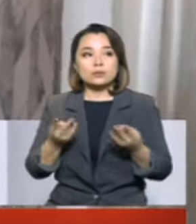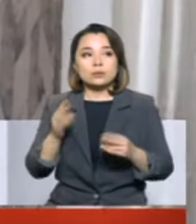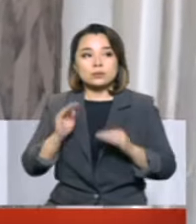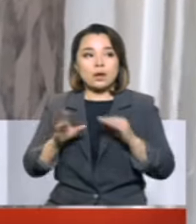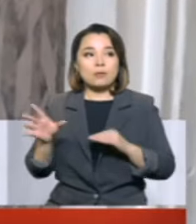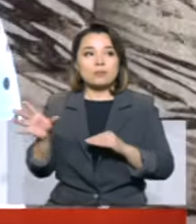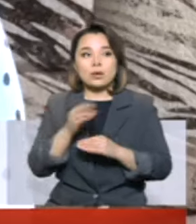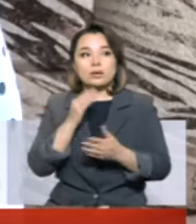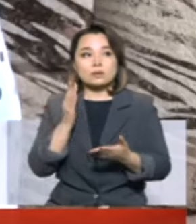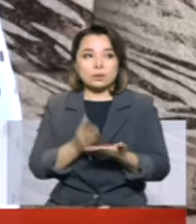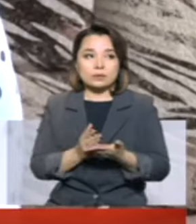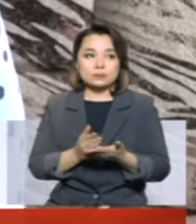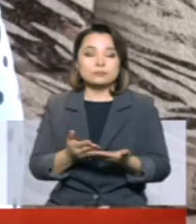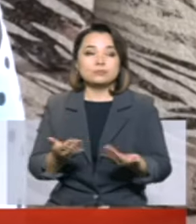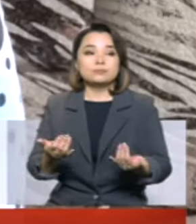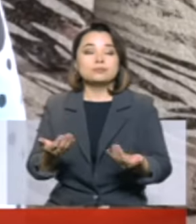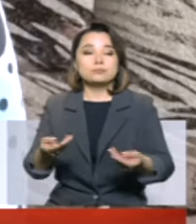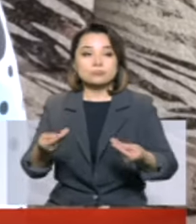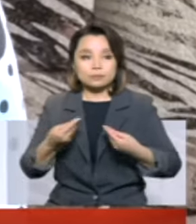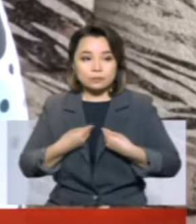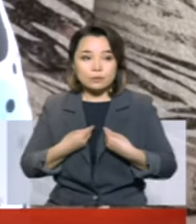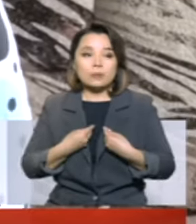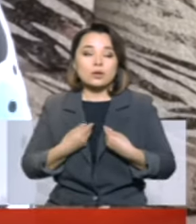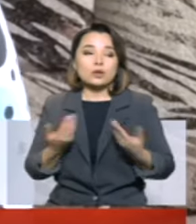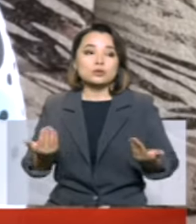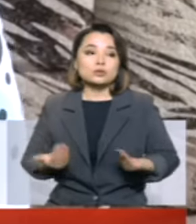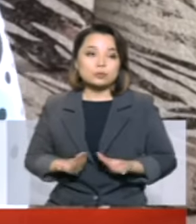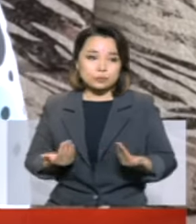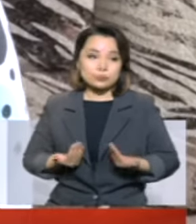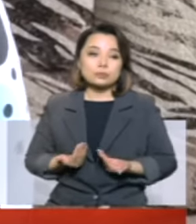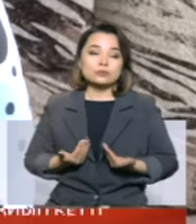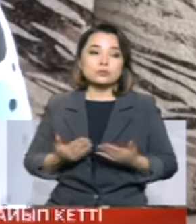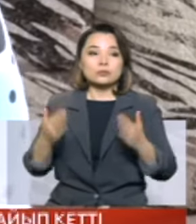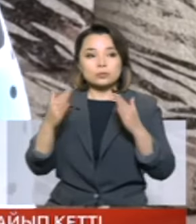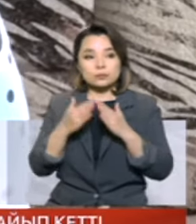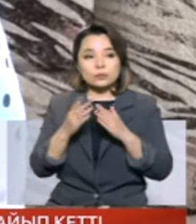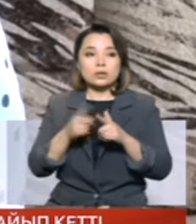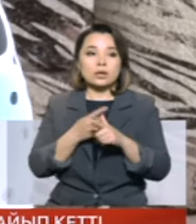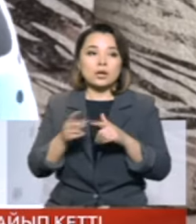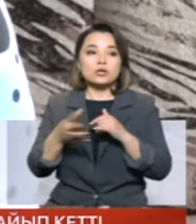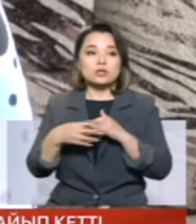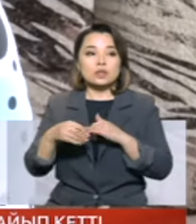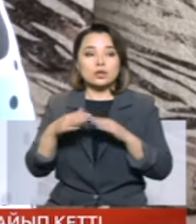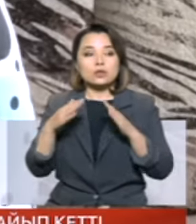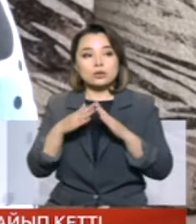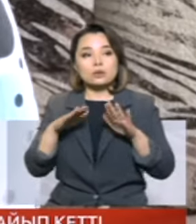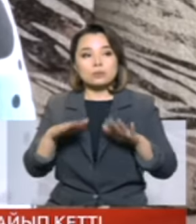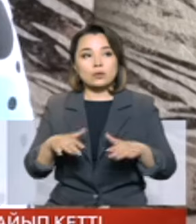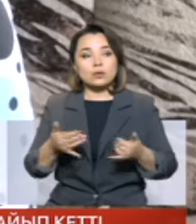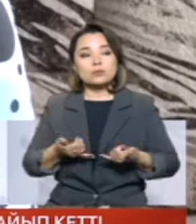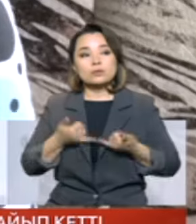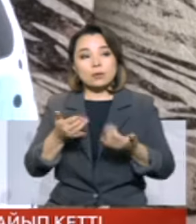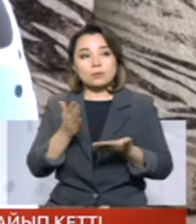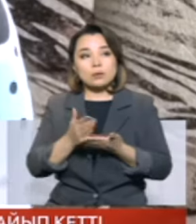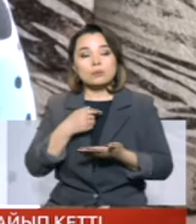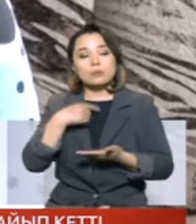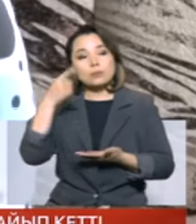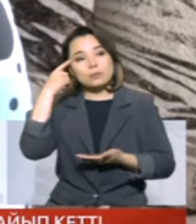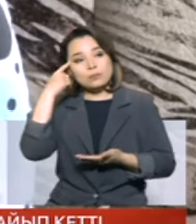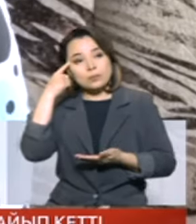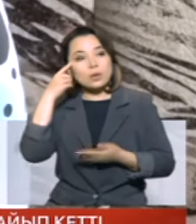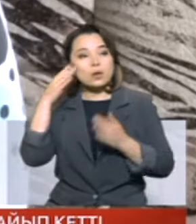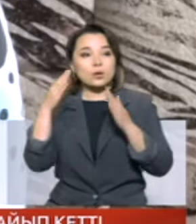қажеттінің барлығы бар. Предложили мне жилье. Маған пәтер немесе жер үй алсаңыз болады деп ұсыныс тастады. Мен өзім